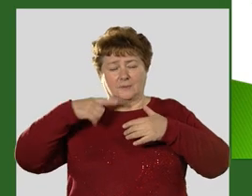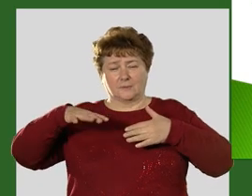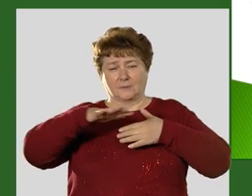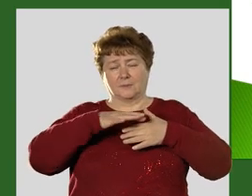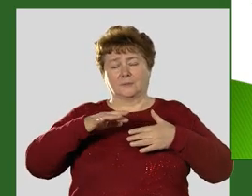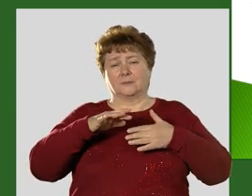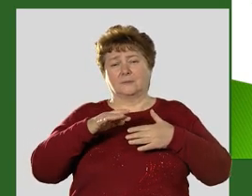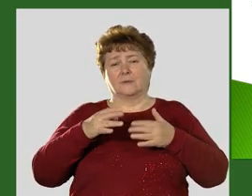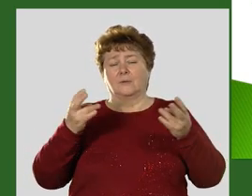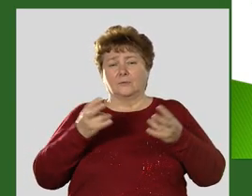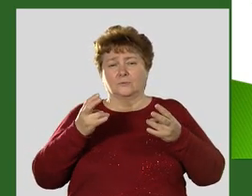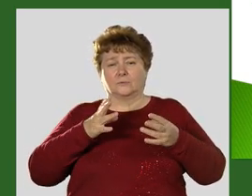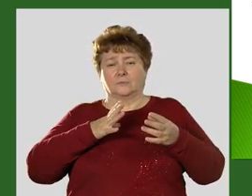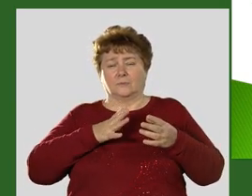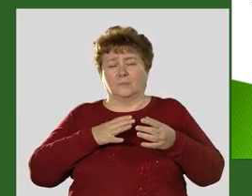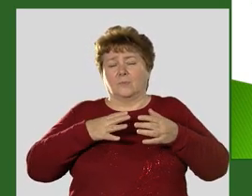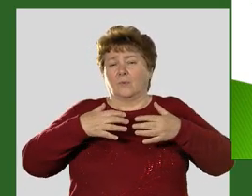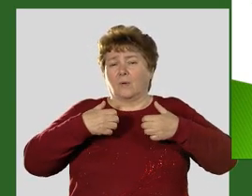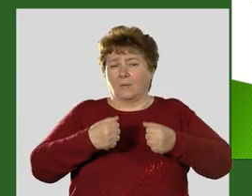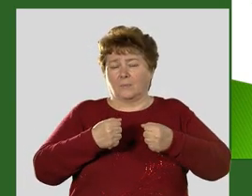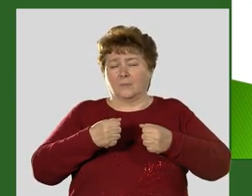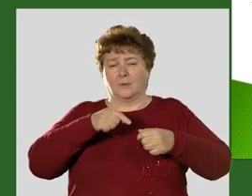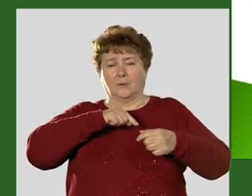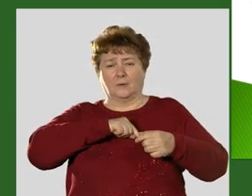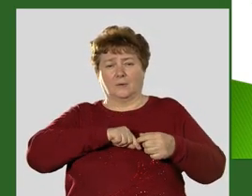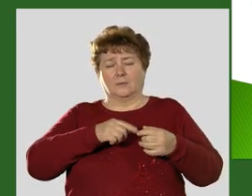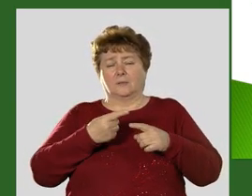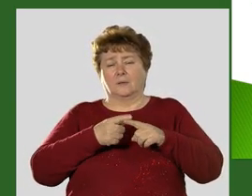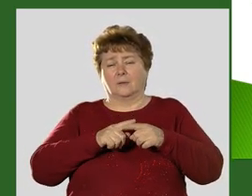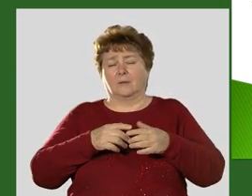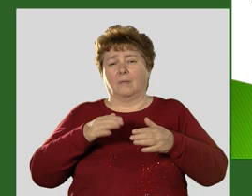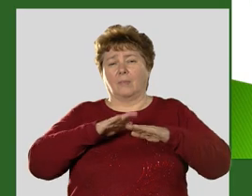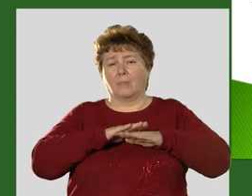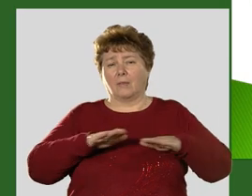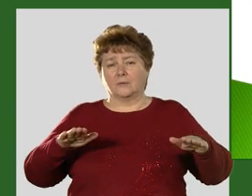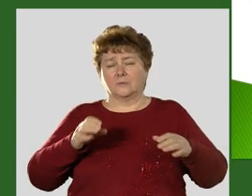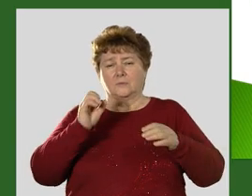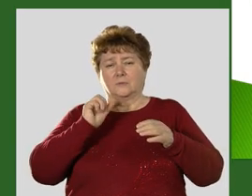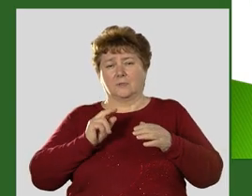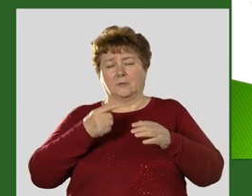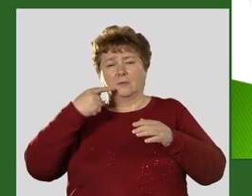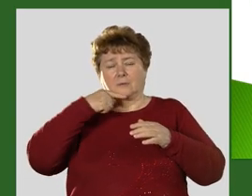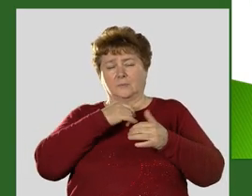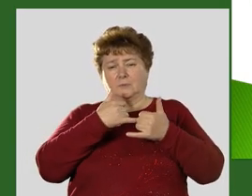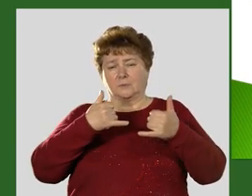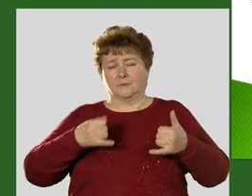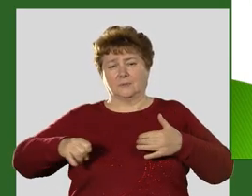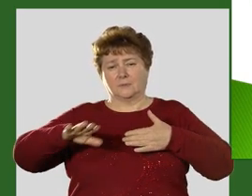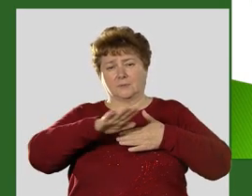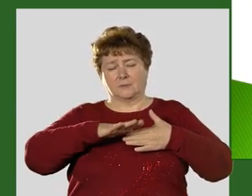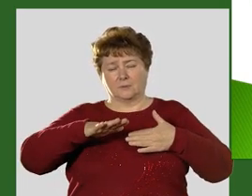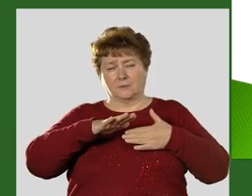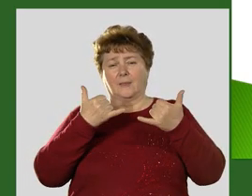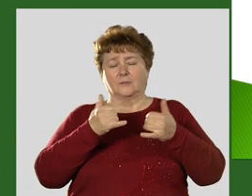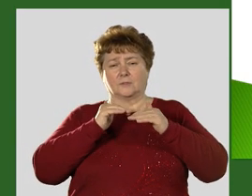Кыргызской республике должно носить устойчивый характер, так как это основа социально-экономического развития страны.